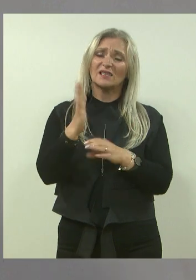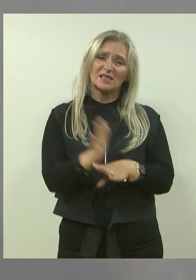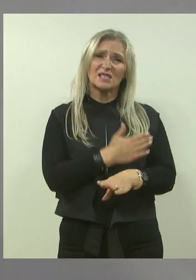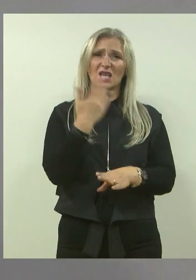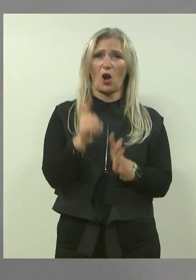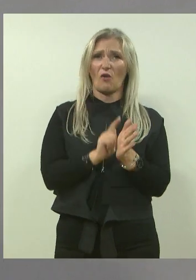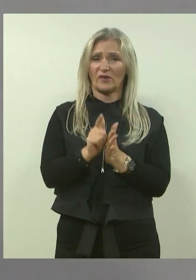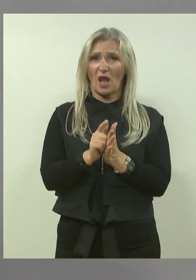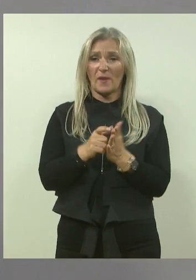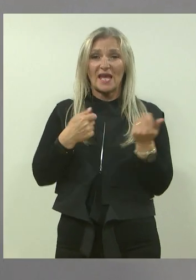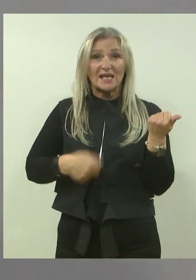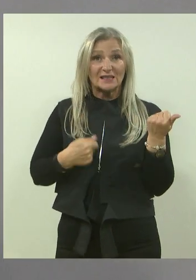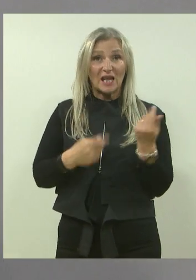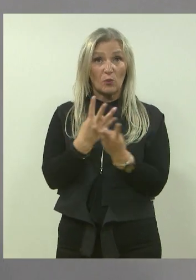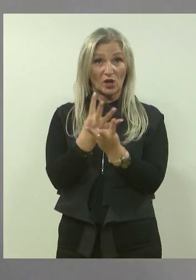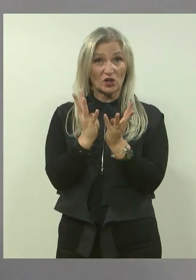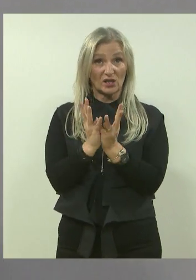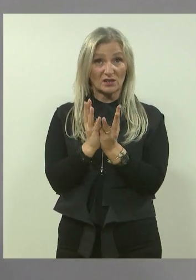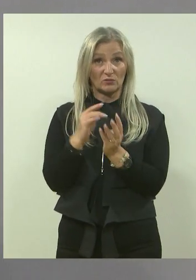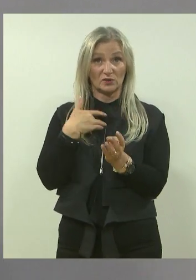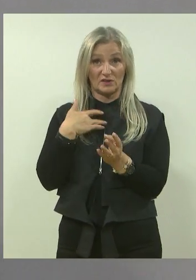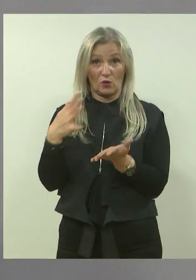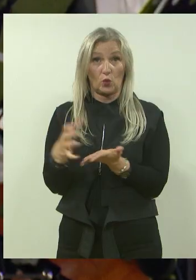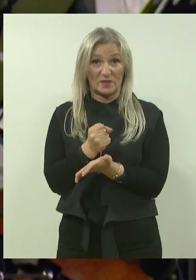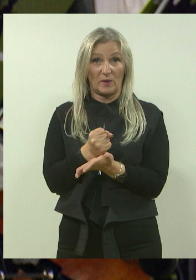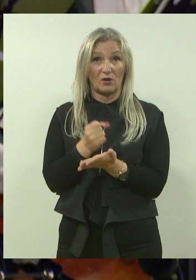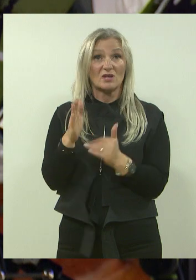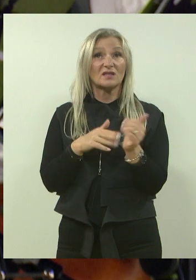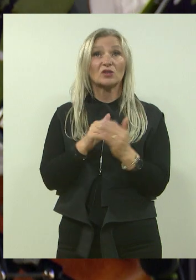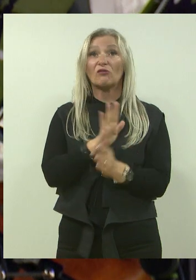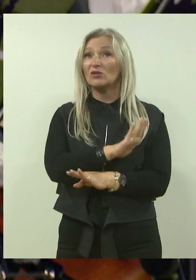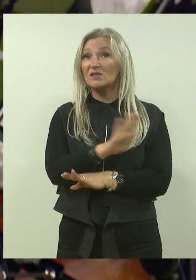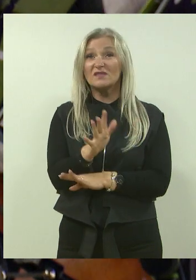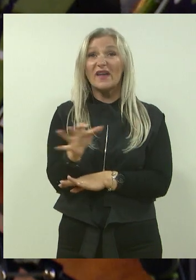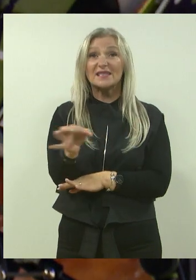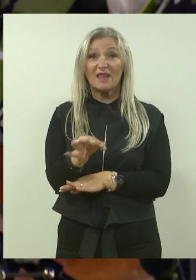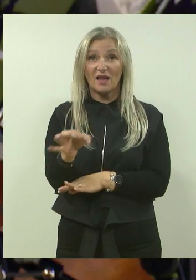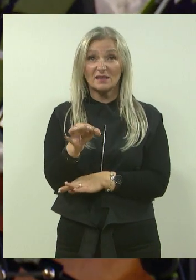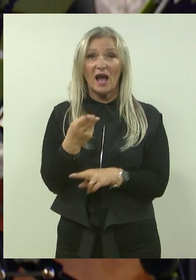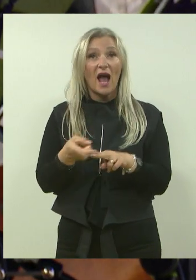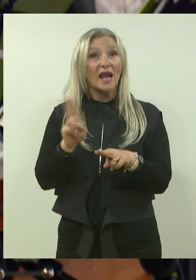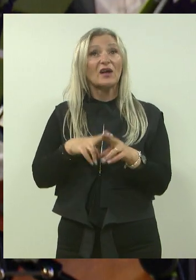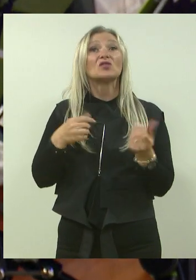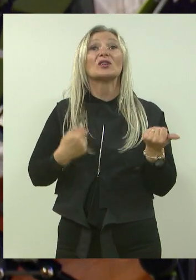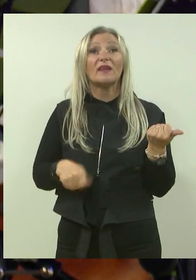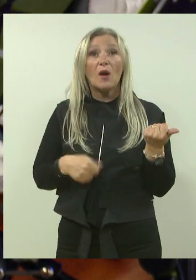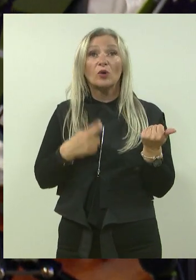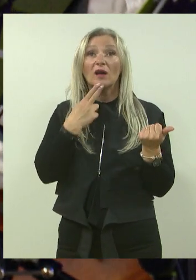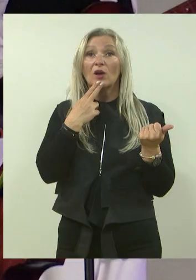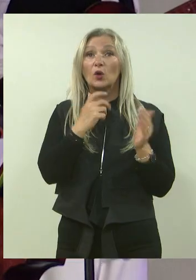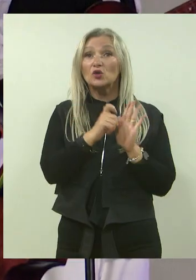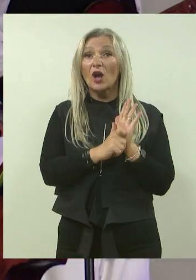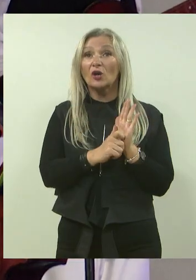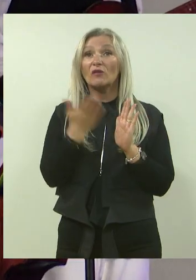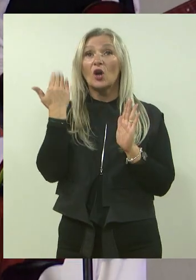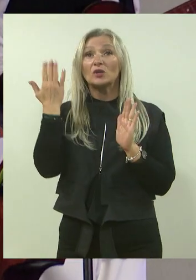smo folklorno-tamburaški ansambl. Svojim su postignućima zadovoljni u svim sekcijama Kuda, a ponajviše u onom tamburaškom, čiji su članovi